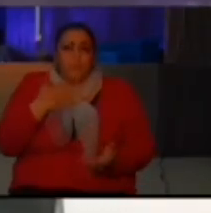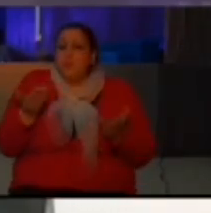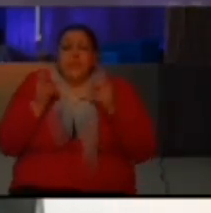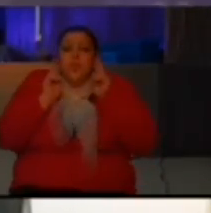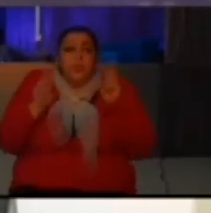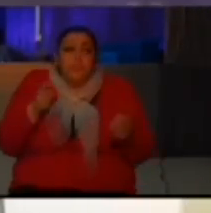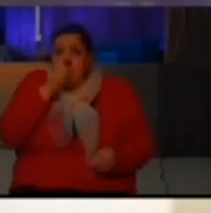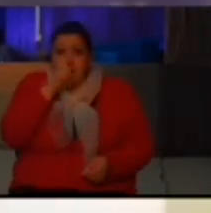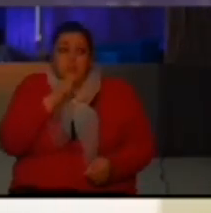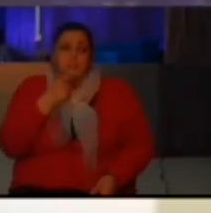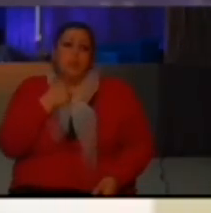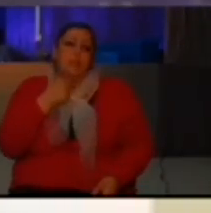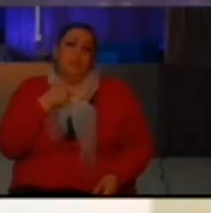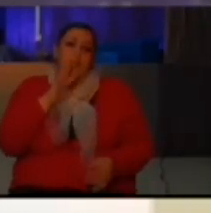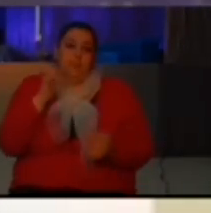որ